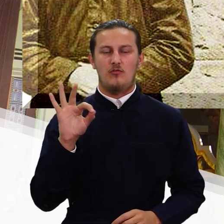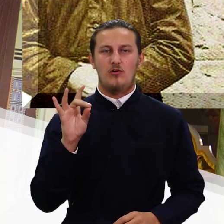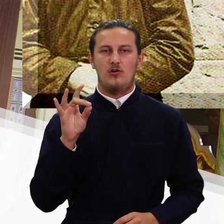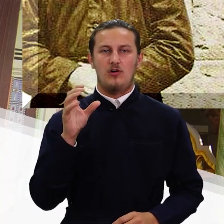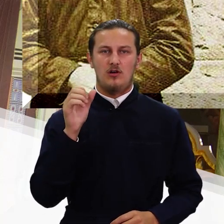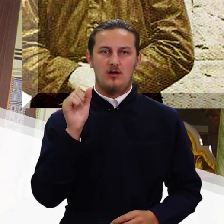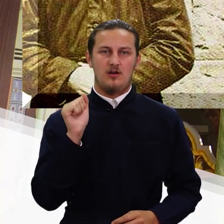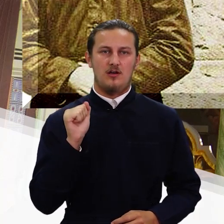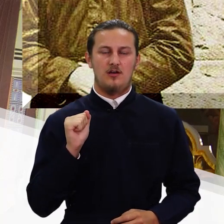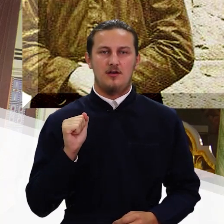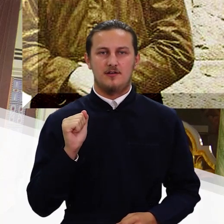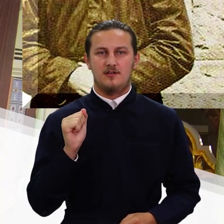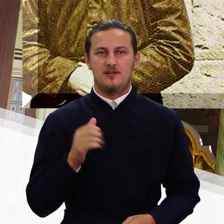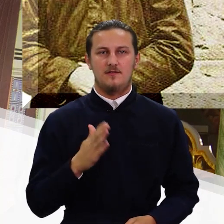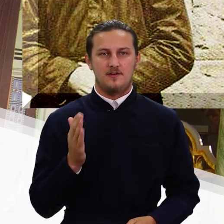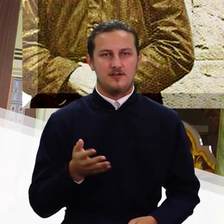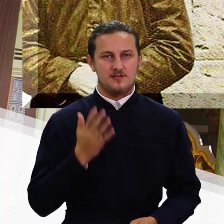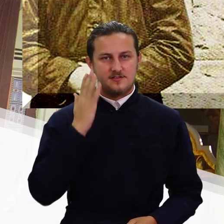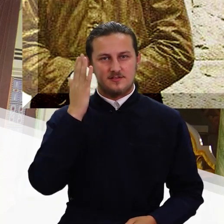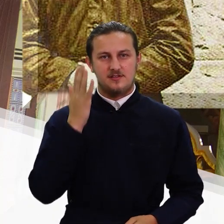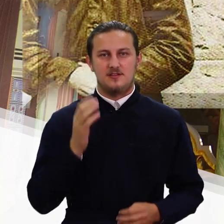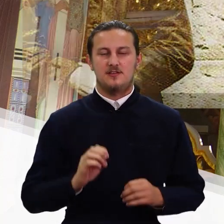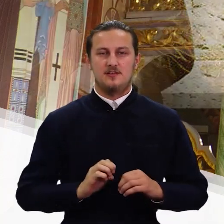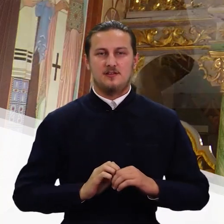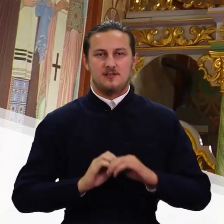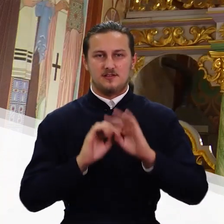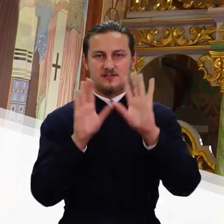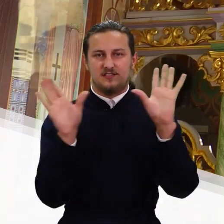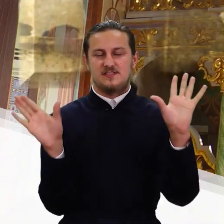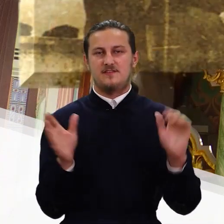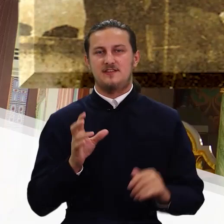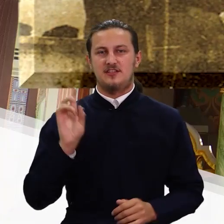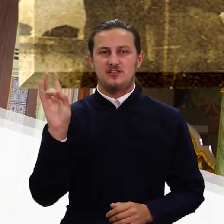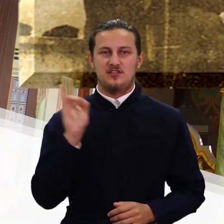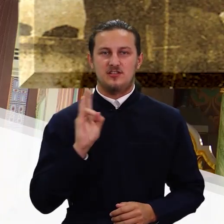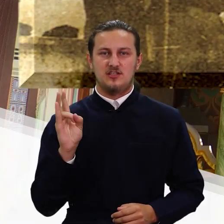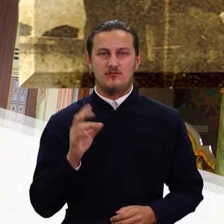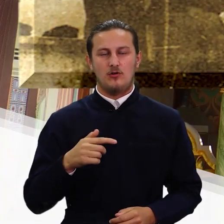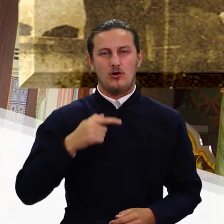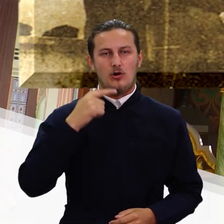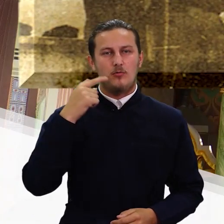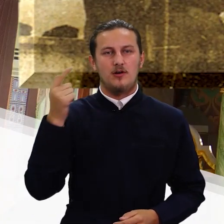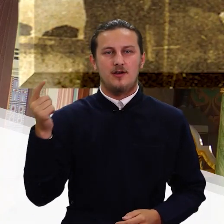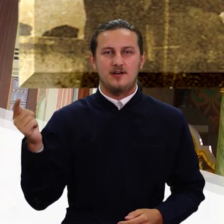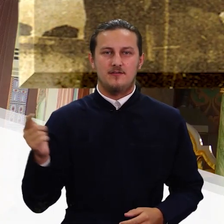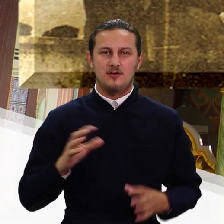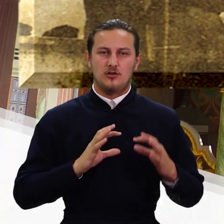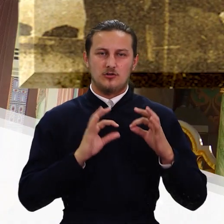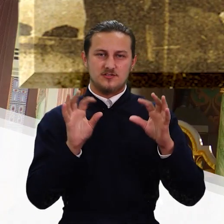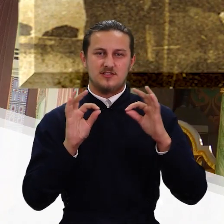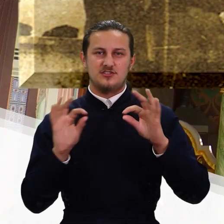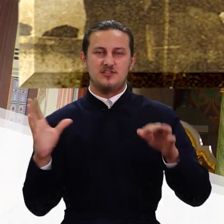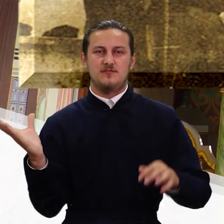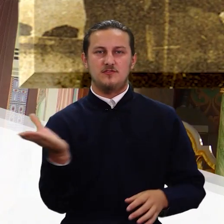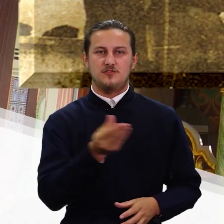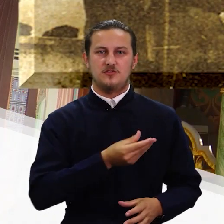журналісту Ангелю Бончеву у вісні. Святий звертався зі словами: «Попередьте усіх християн, щоб вони молилися мені,